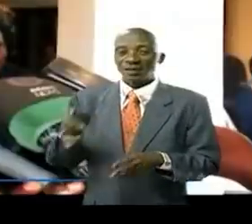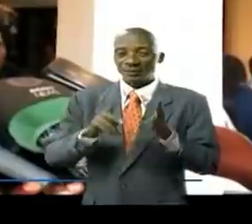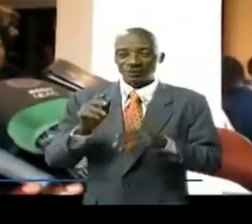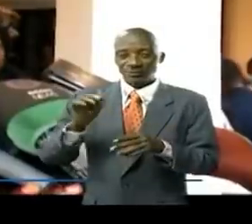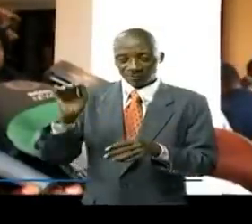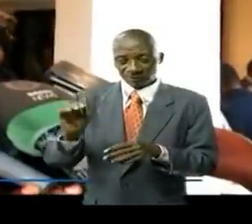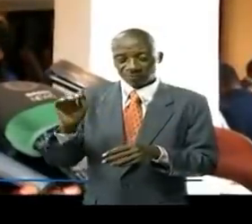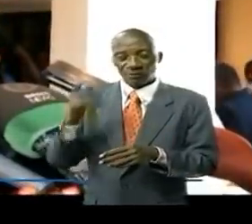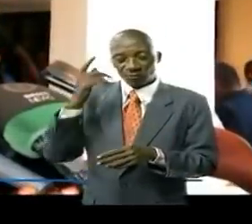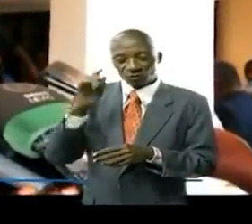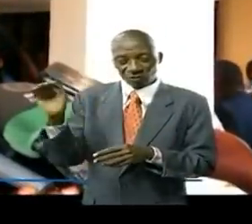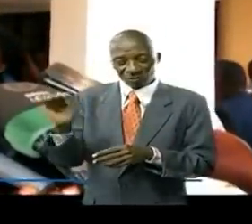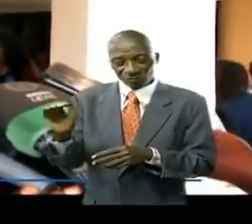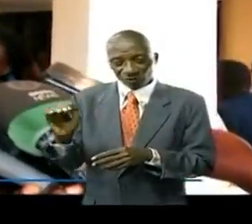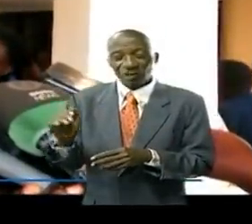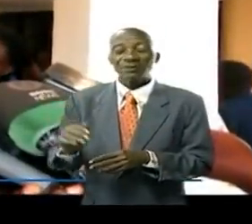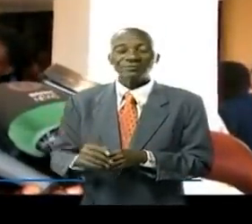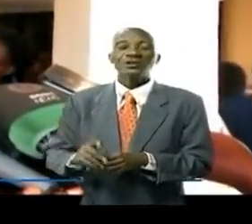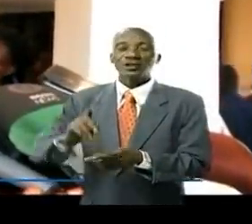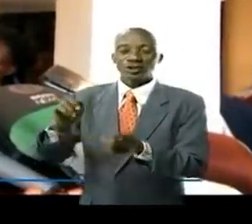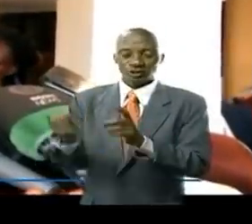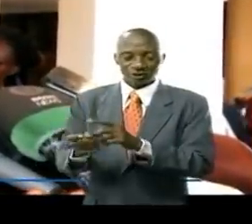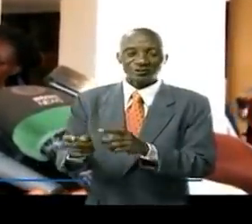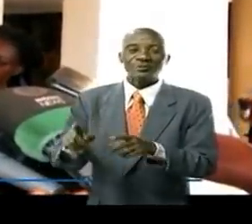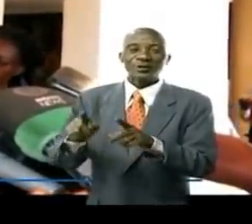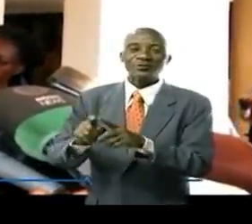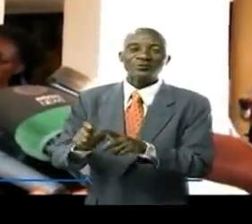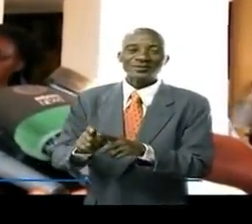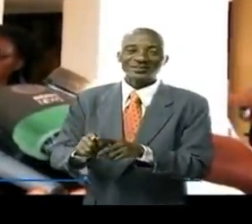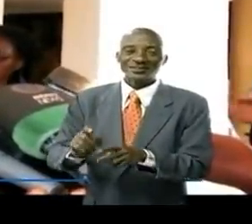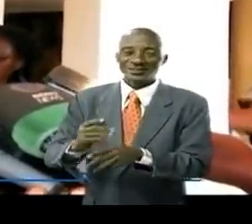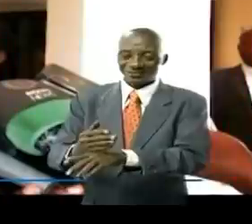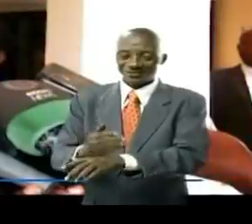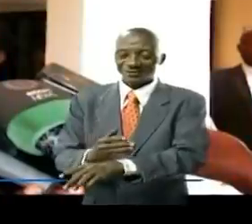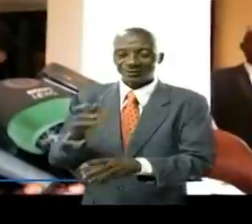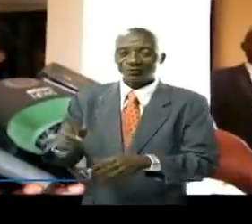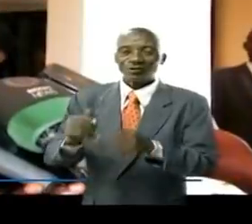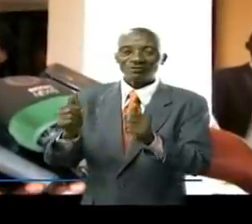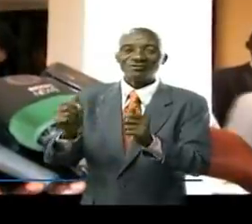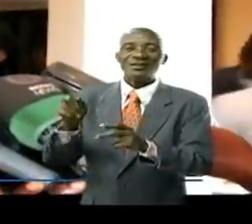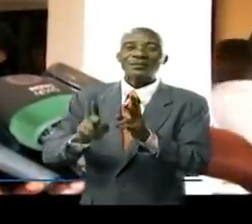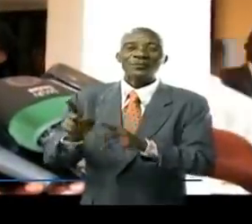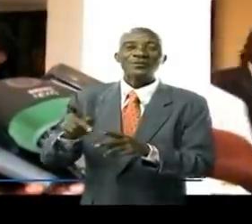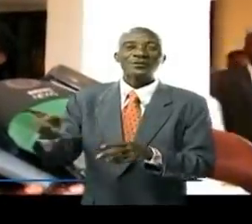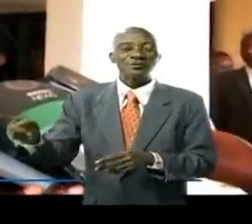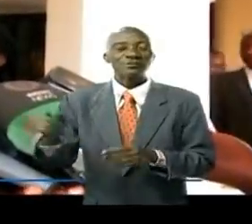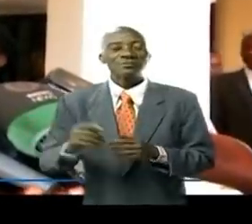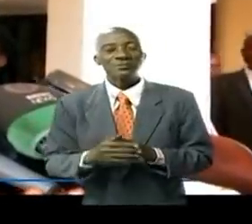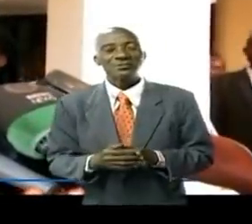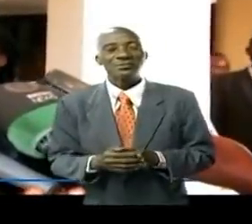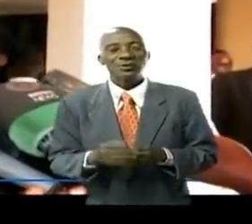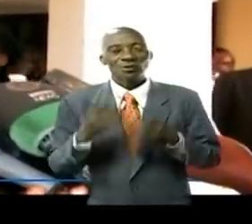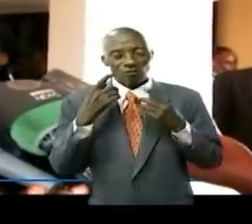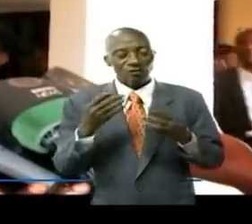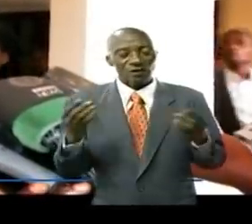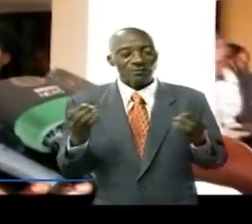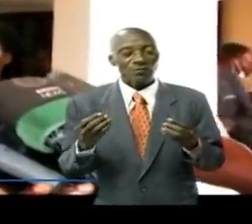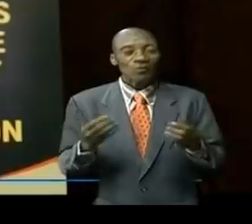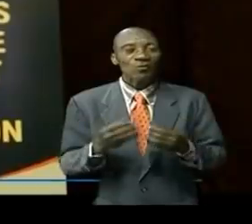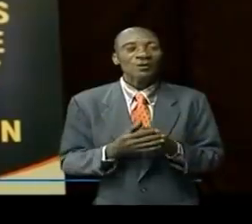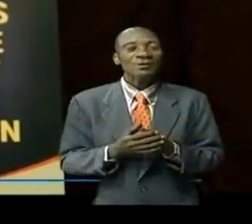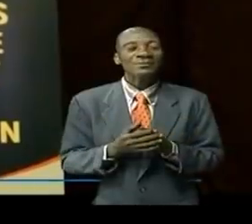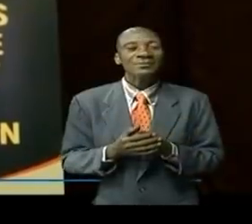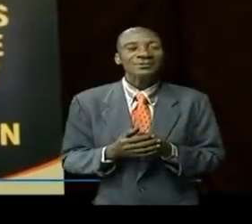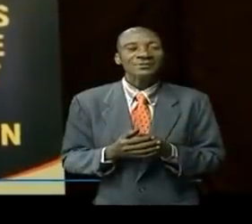y ait changement et amélioration des conditions de vie de ces populations-là. C'est là l'intérêt que le ministère de l'Environnement trouve dans ces projets.